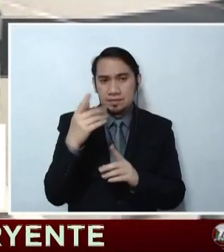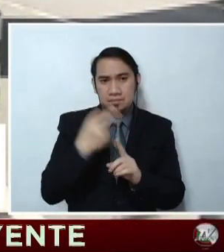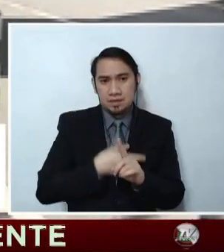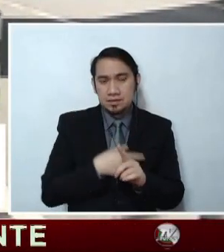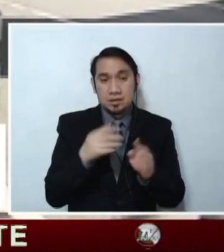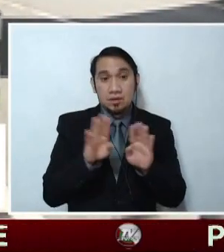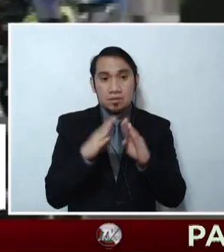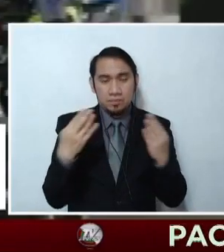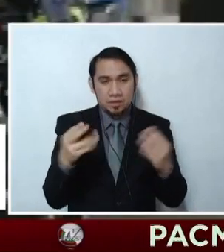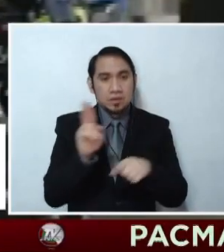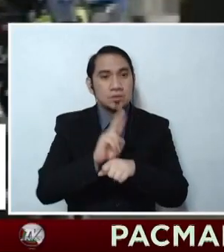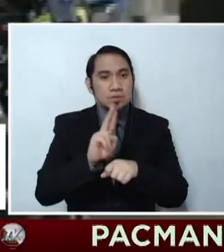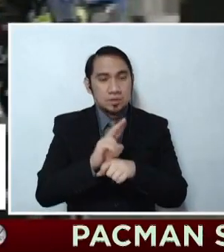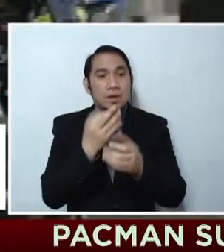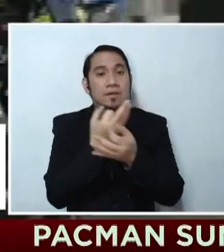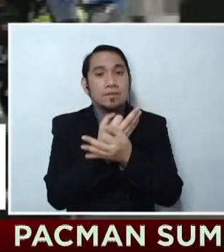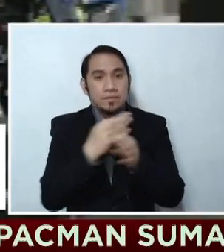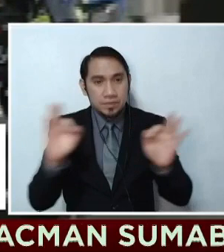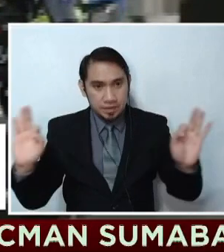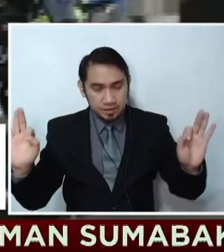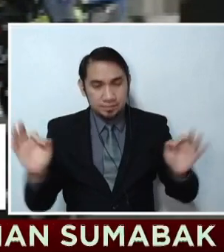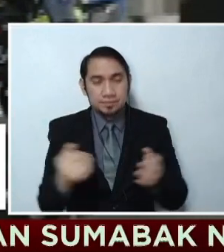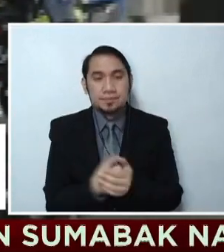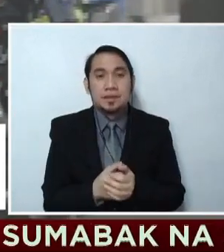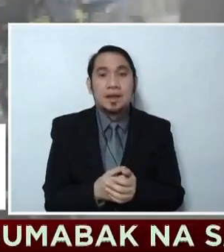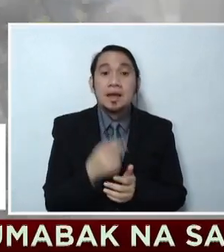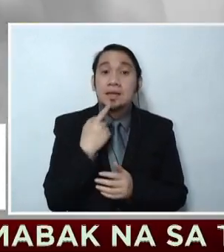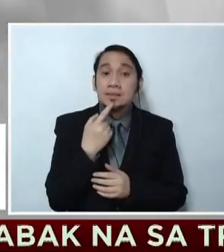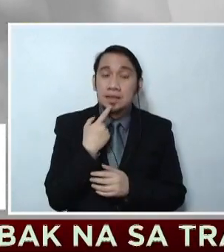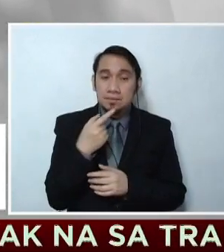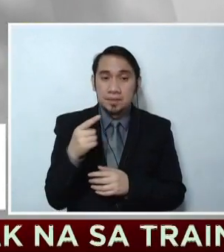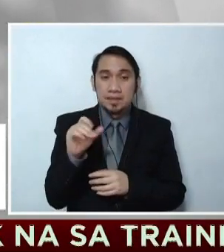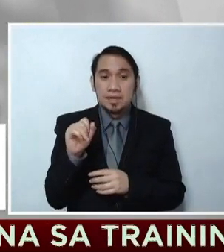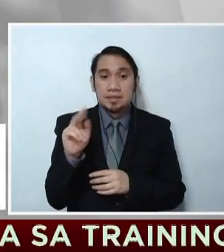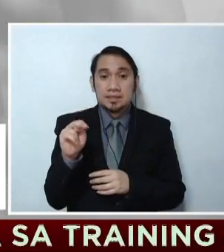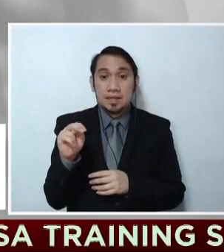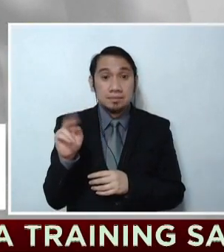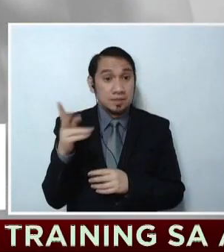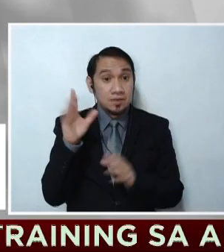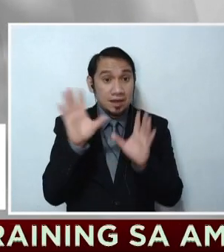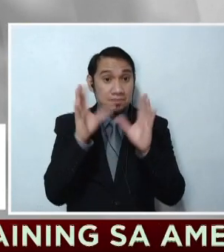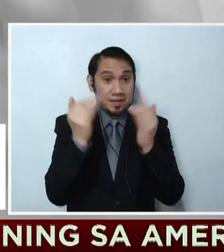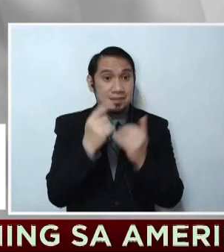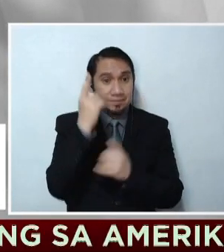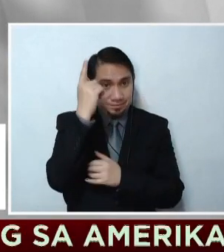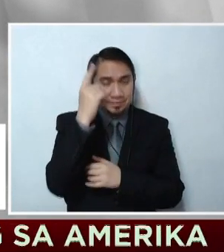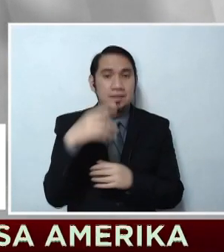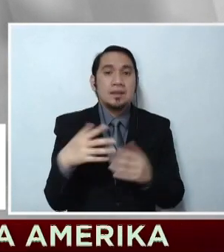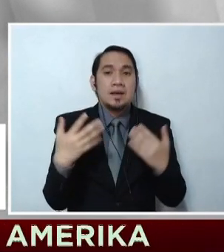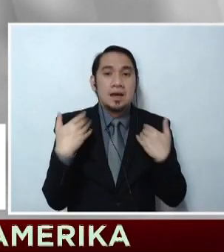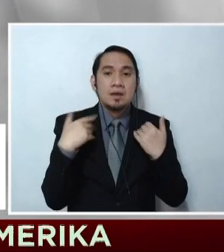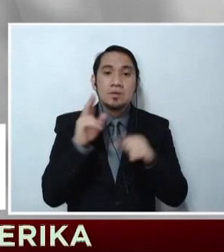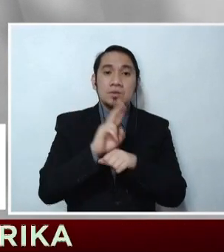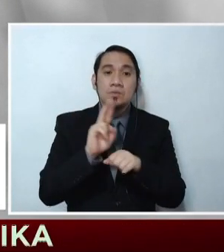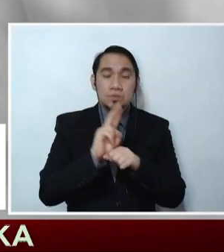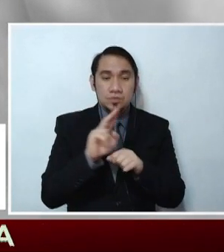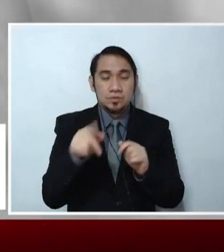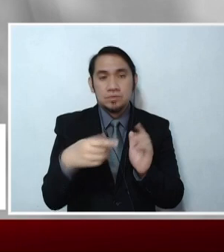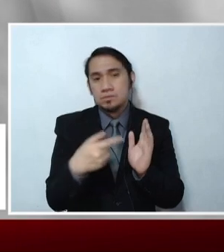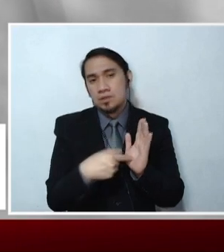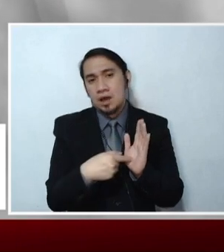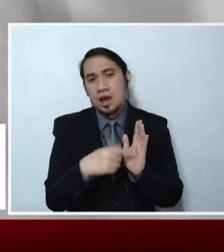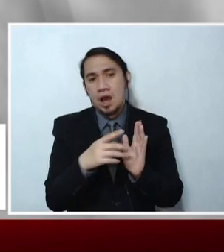ng libre sa publiko. Ayon po sa San Miguel Corporation, gagamitin nila ang revised toll matrix kung saan mas mura